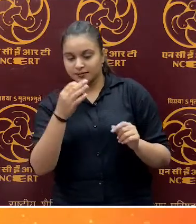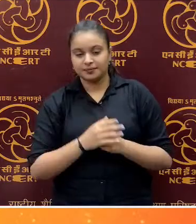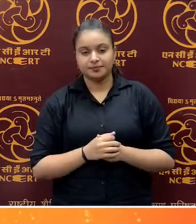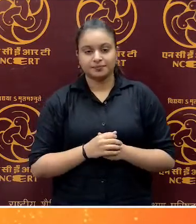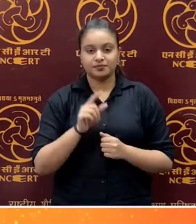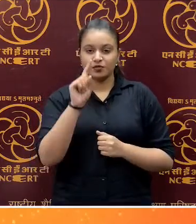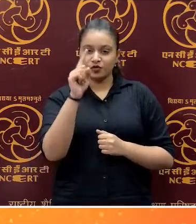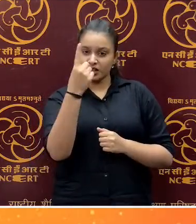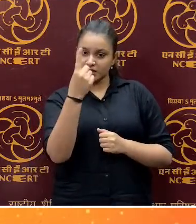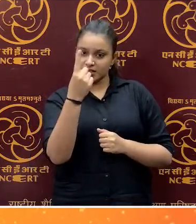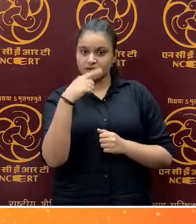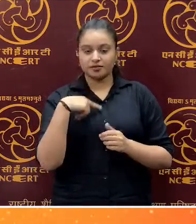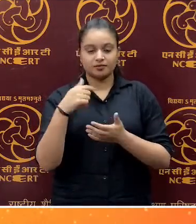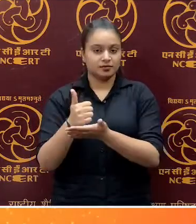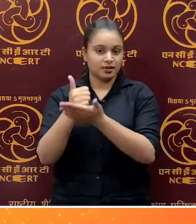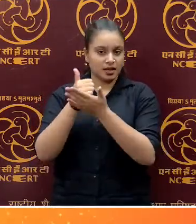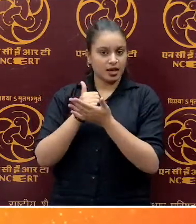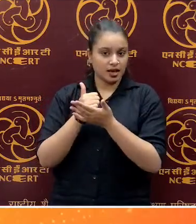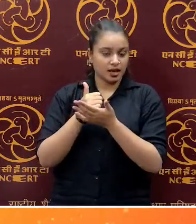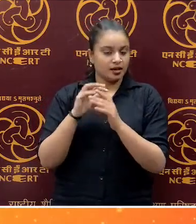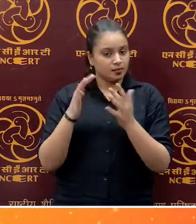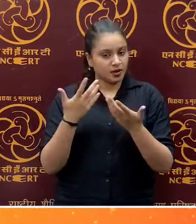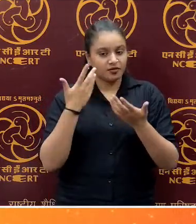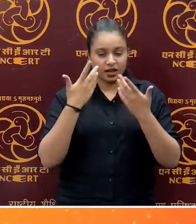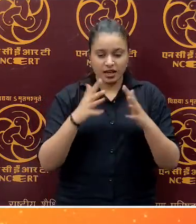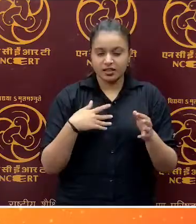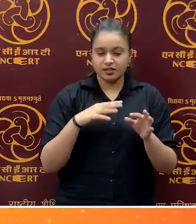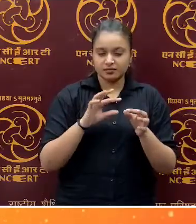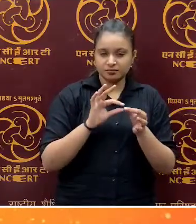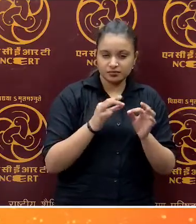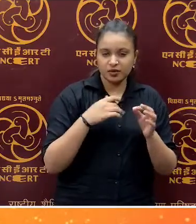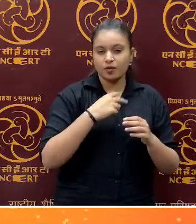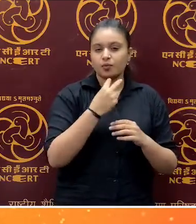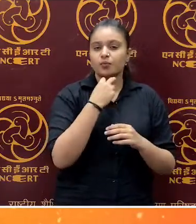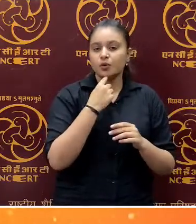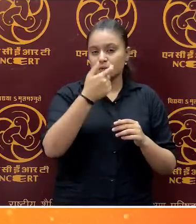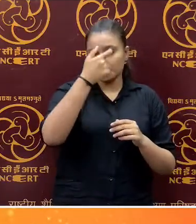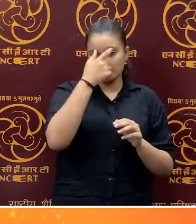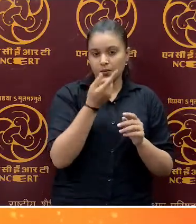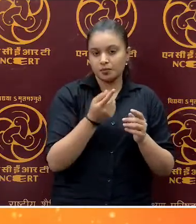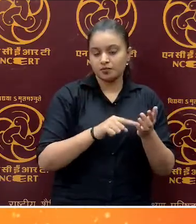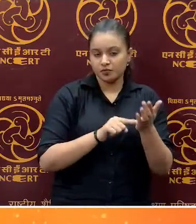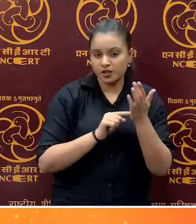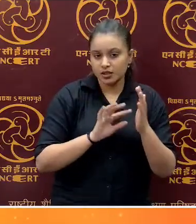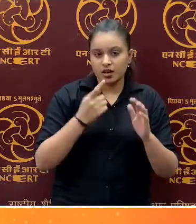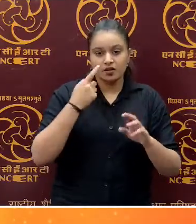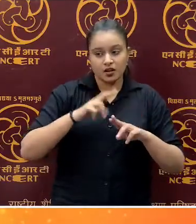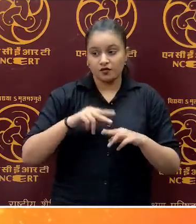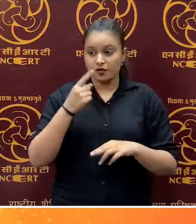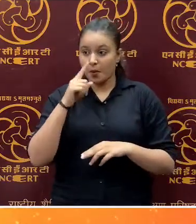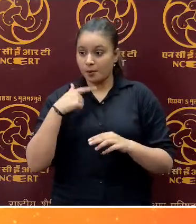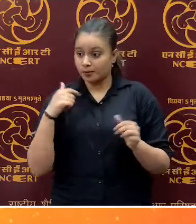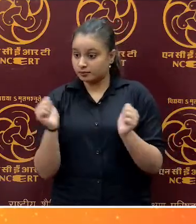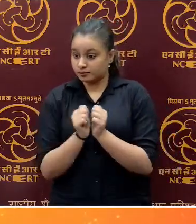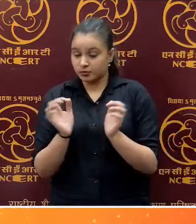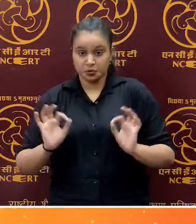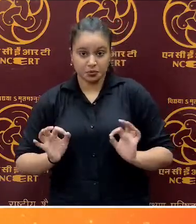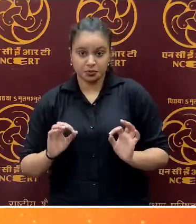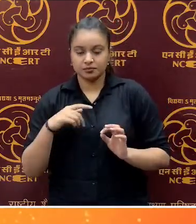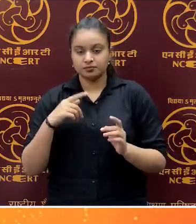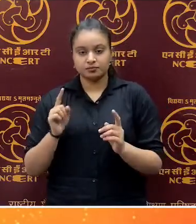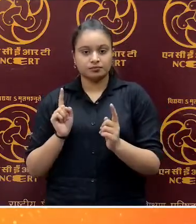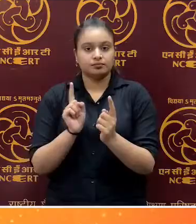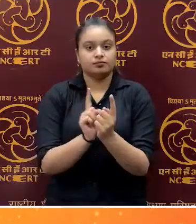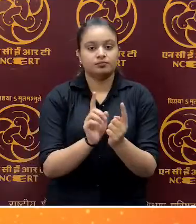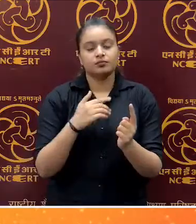सबसे पहली help होती हैं. हम किसी भी fix में या situation में पड़ते हैं. Of course, when your mother is not around, you can go to the nearest